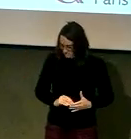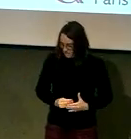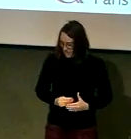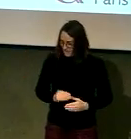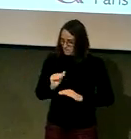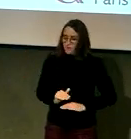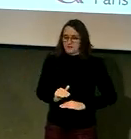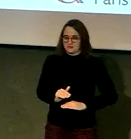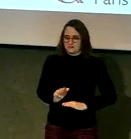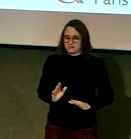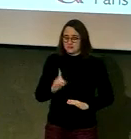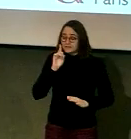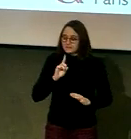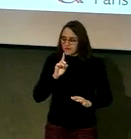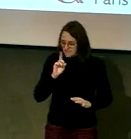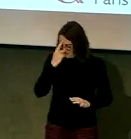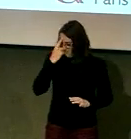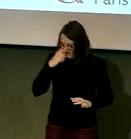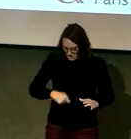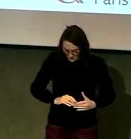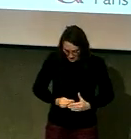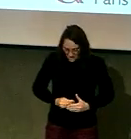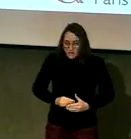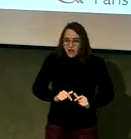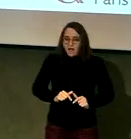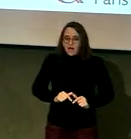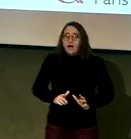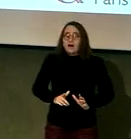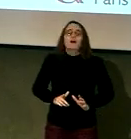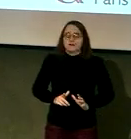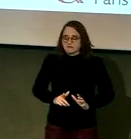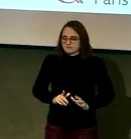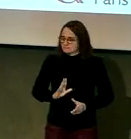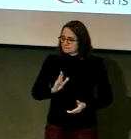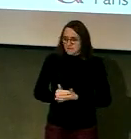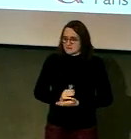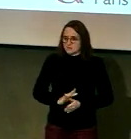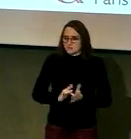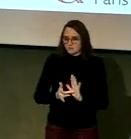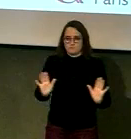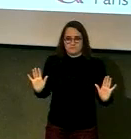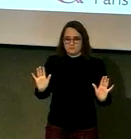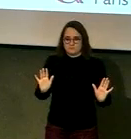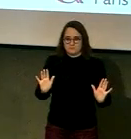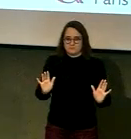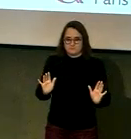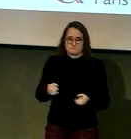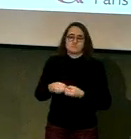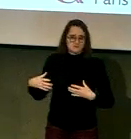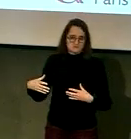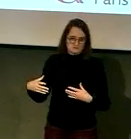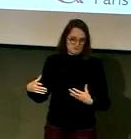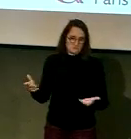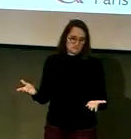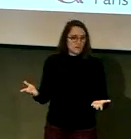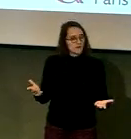fois que la femme se rend compte qu'elle est enceinte, elle arrête de consommer toutes les substances.